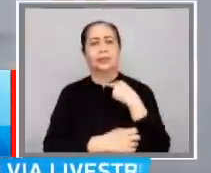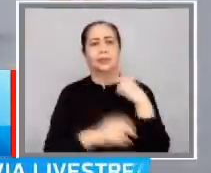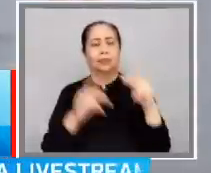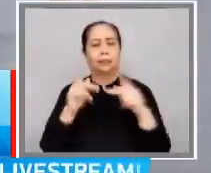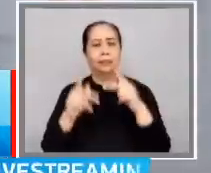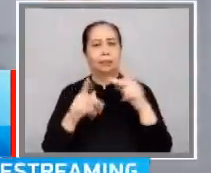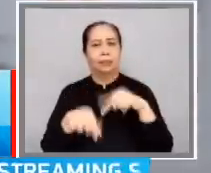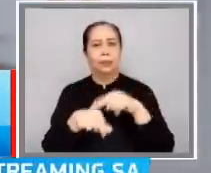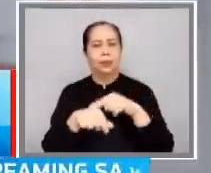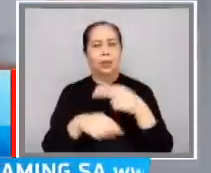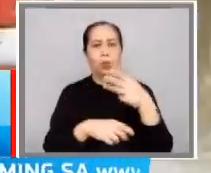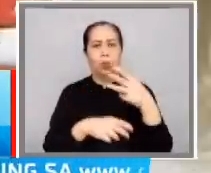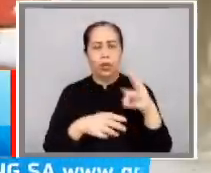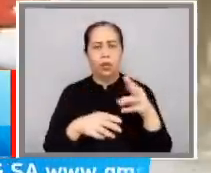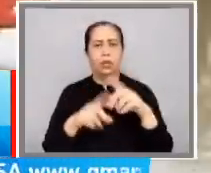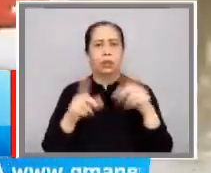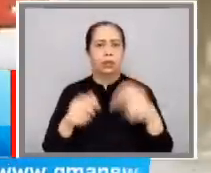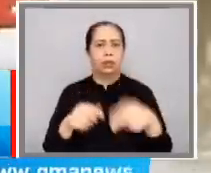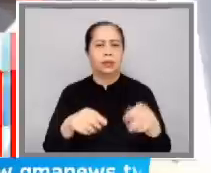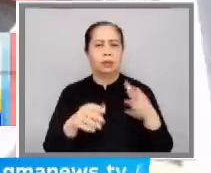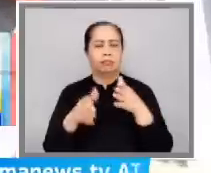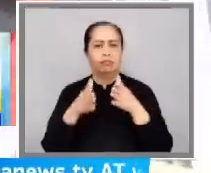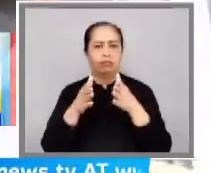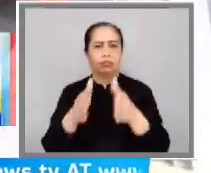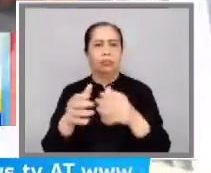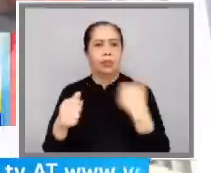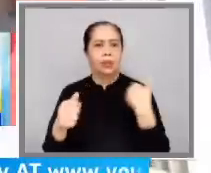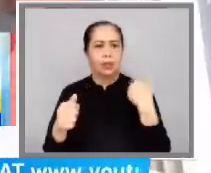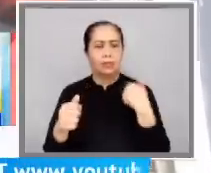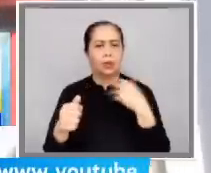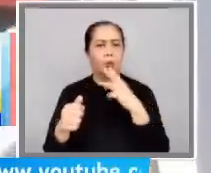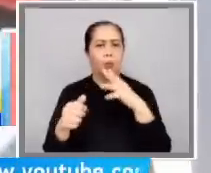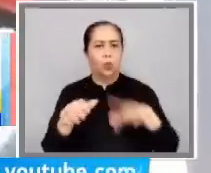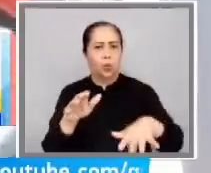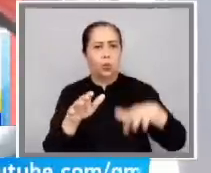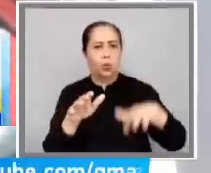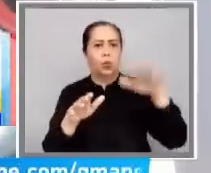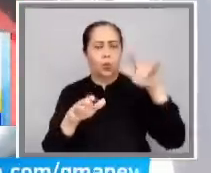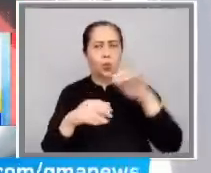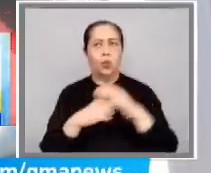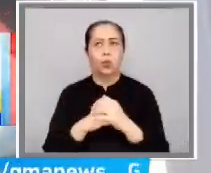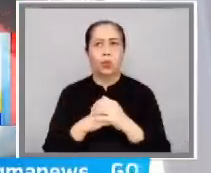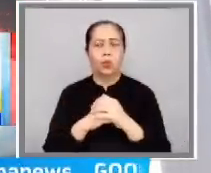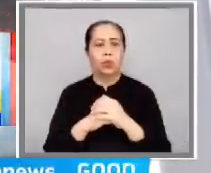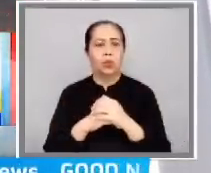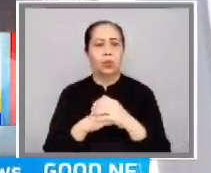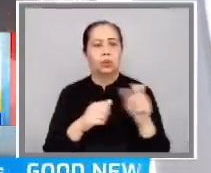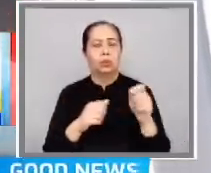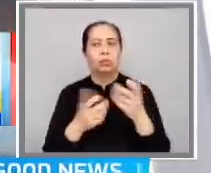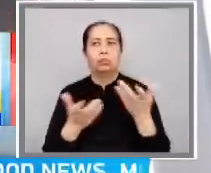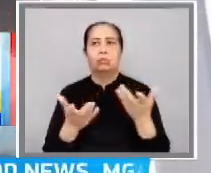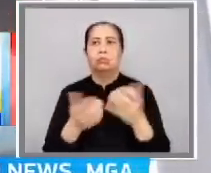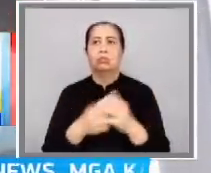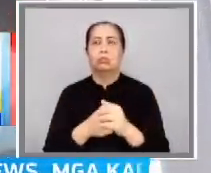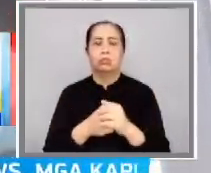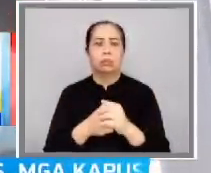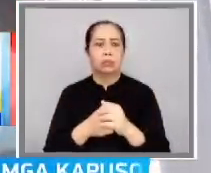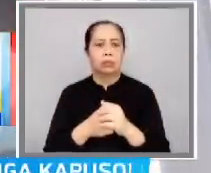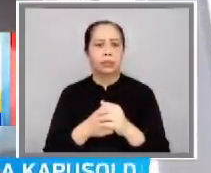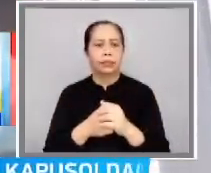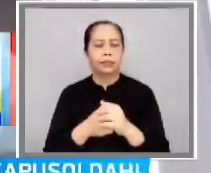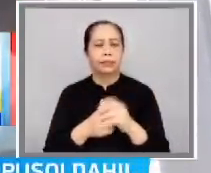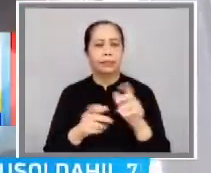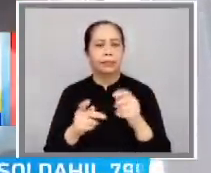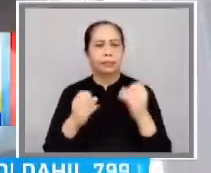Highway dahil umabot sa highway ang tubig baha. Ratio kay Sir Oy, kay labi na nga layo pamigulian, then labi na karon dako ang